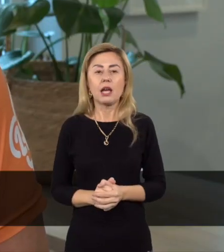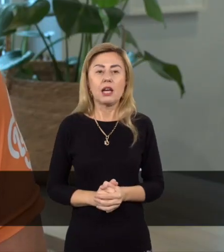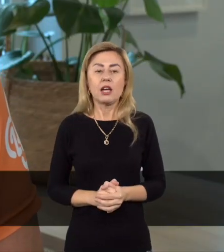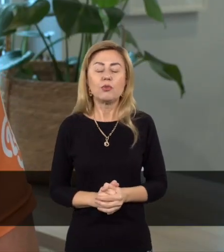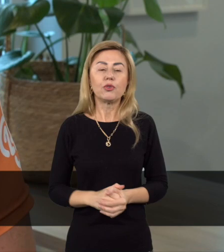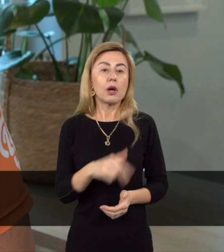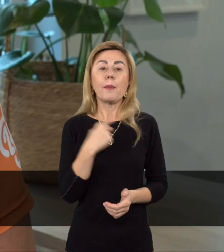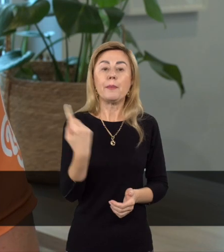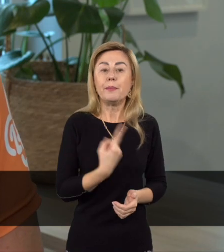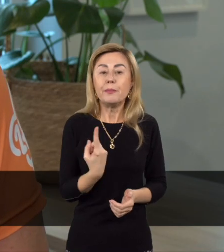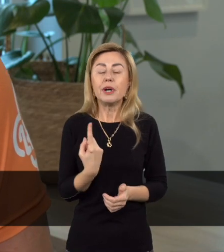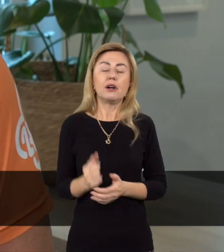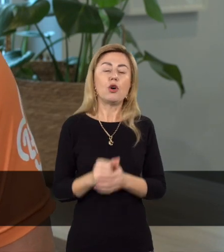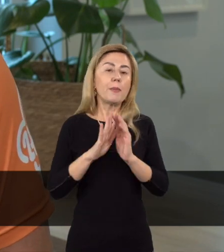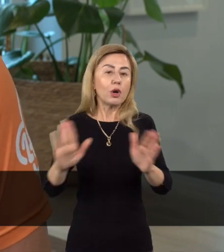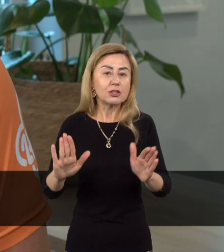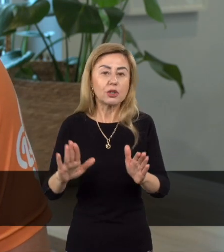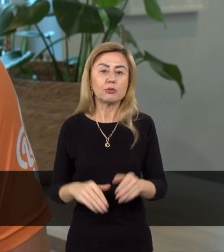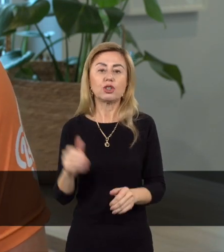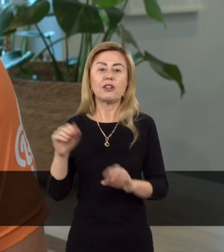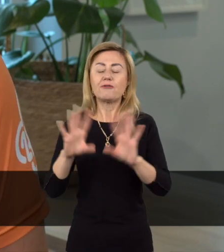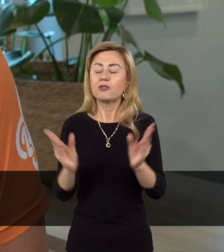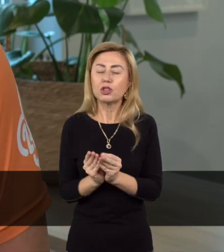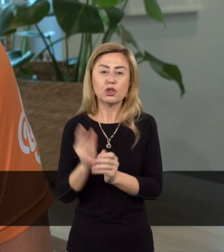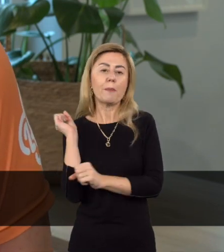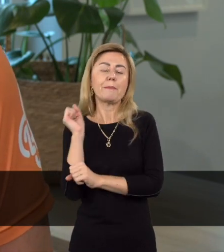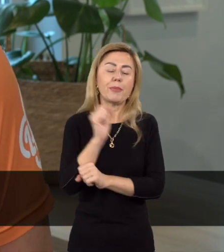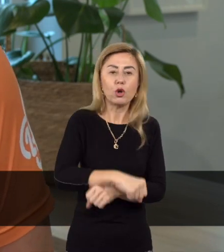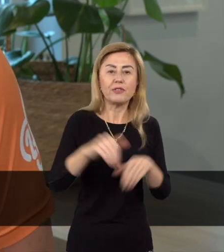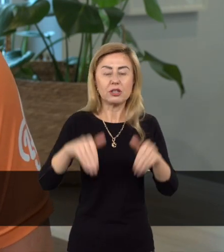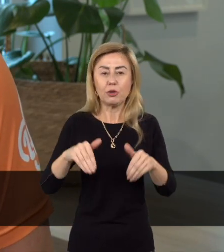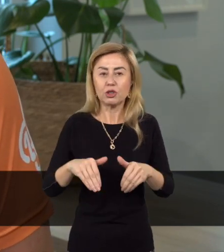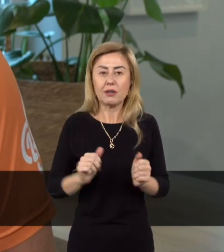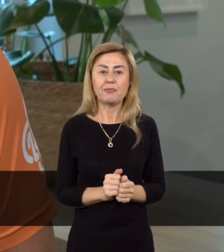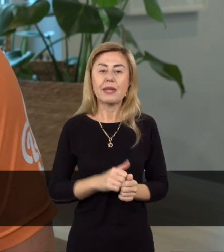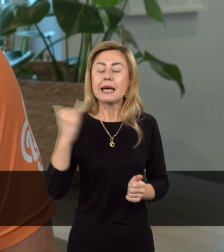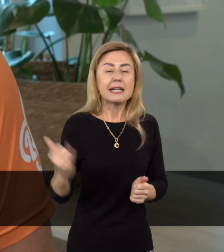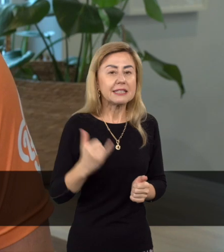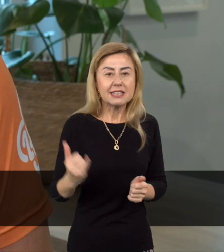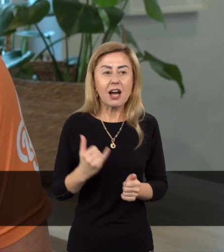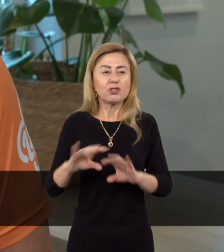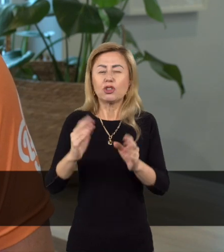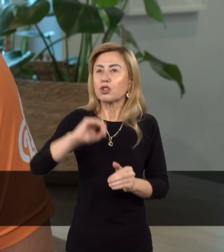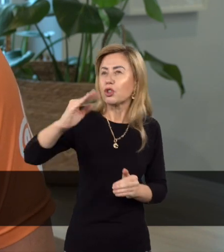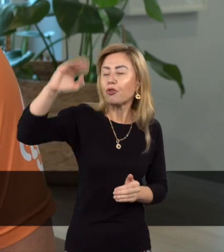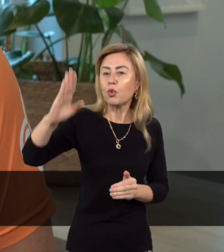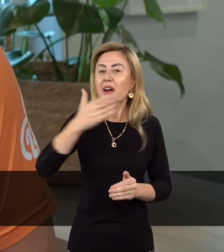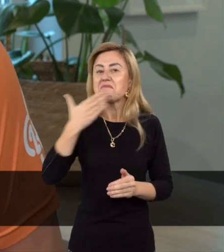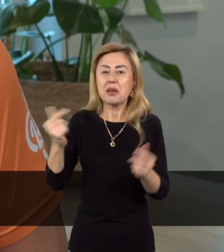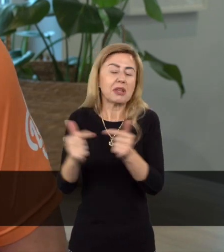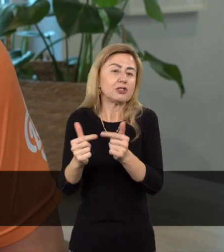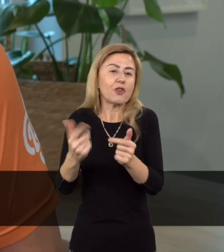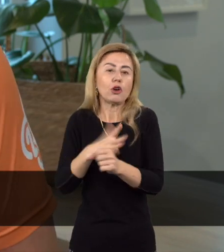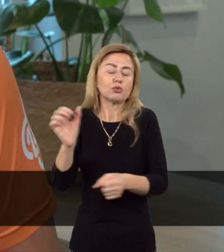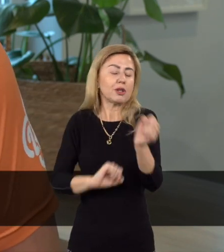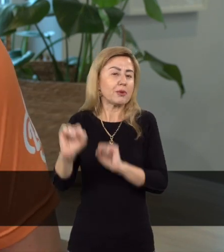zawsze są, tylko my pokazujemy, że można je pokonywać. Żaden z ośrodków, na który przyjeżdżamy, nie jest dostosowany do osób z niepełnosprawnościami. I to jest